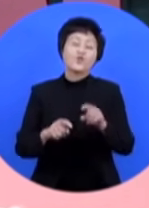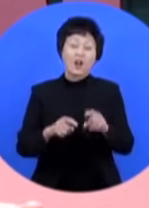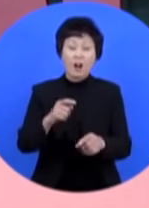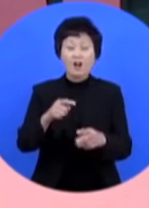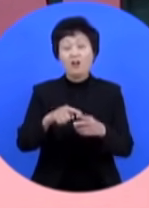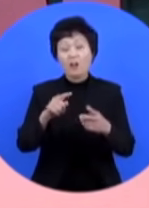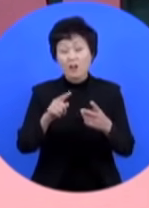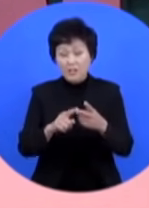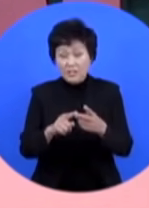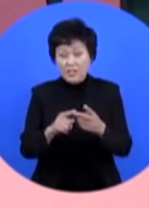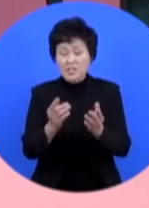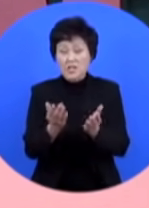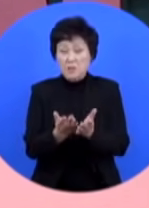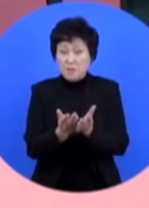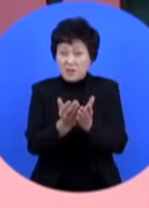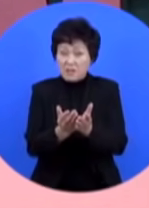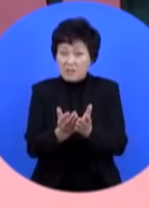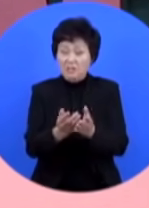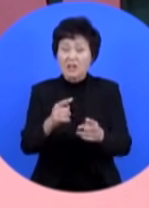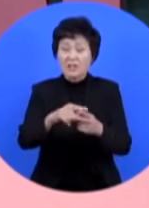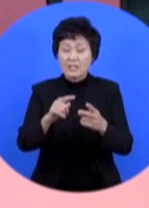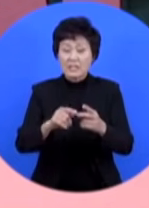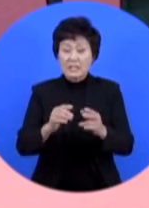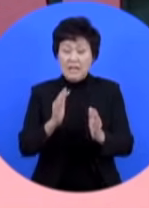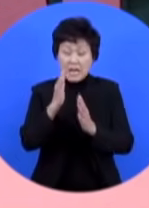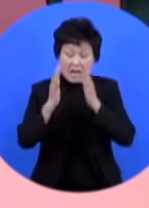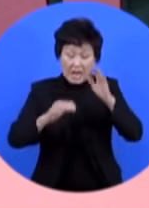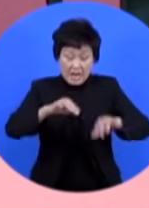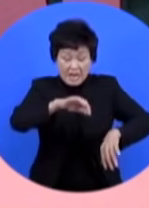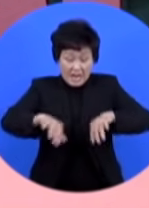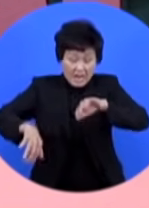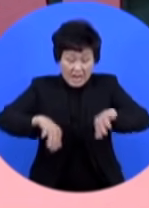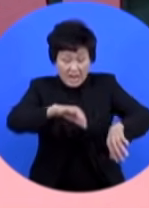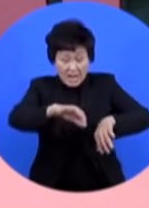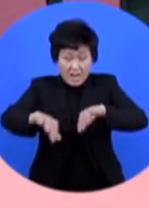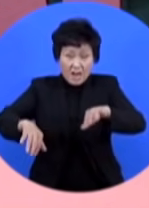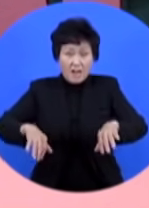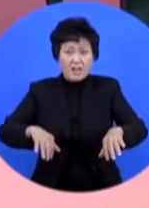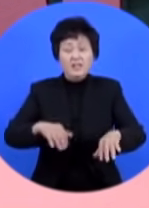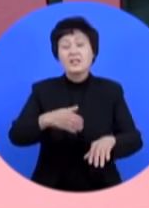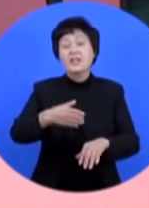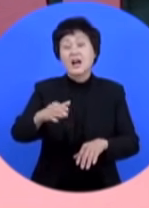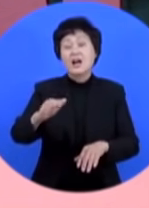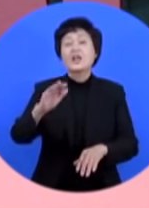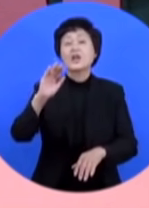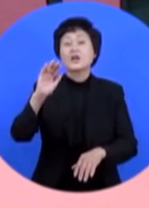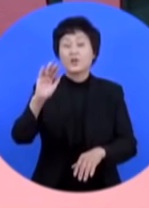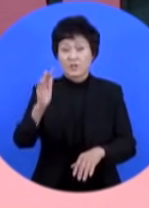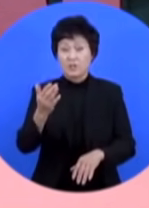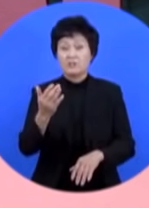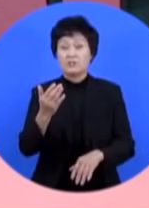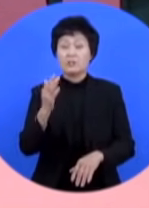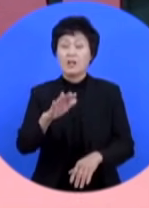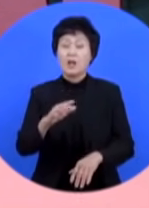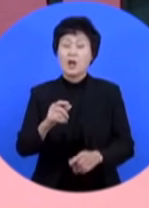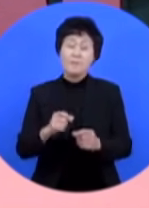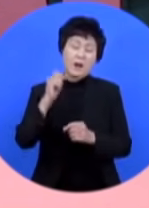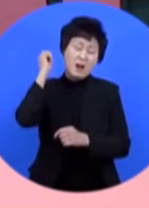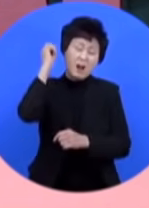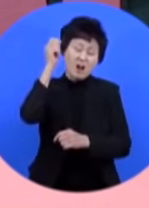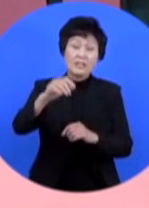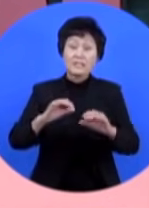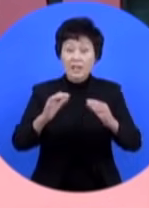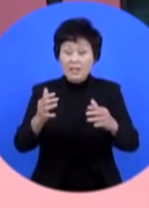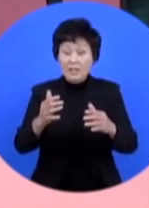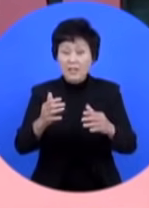시간 좁은 수로로 들어가야 되는 그 먼 나라에서 결국 그런 일이 벌어졌기 때문에 보통 이제 그런